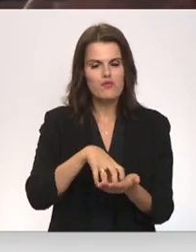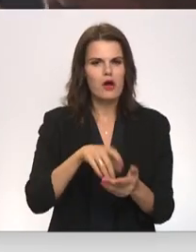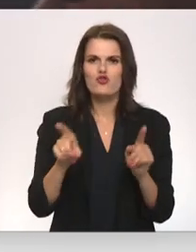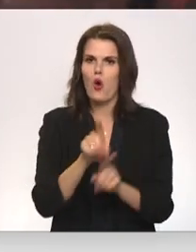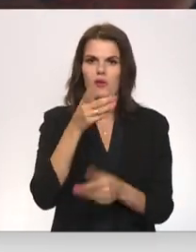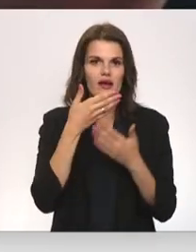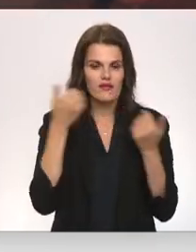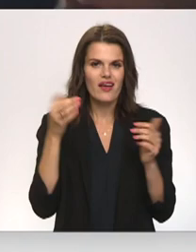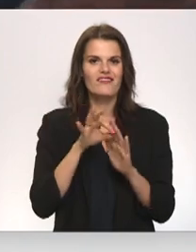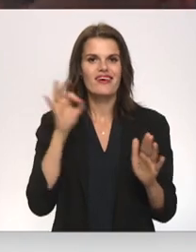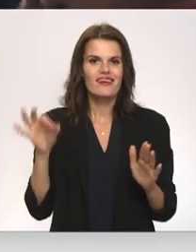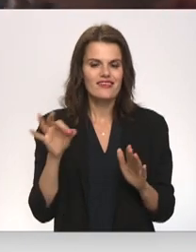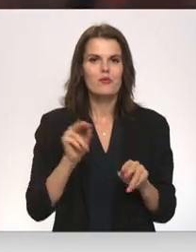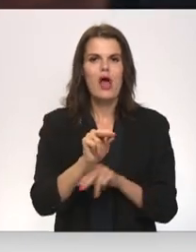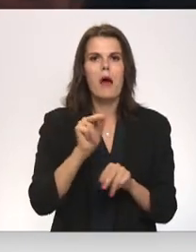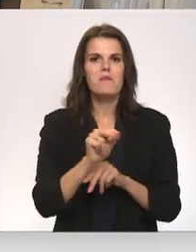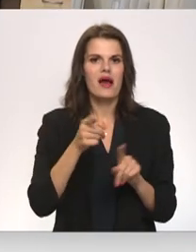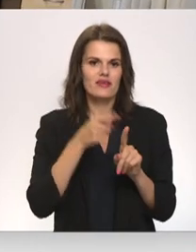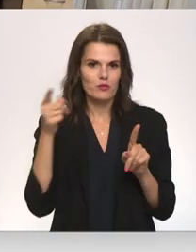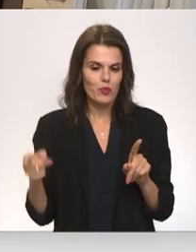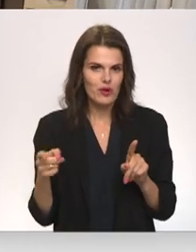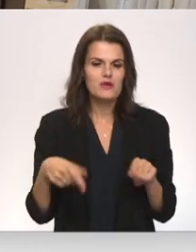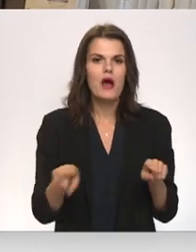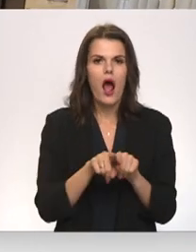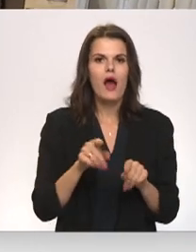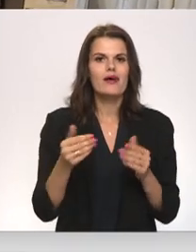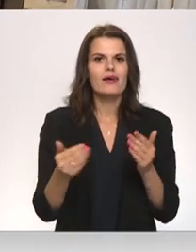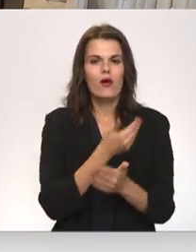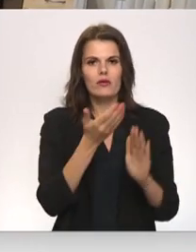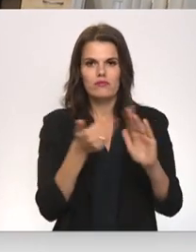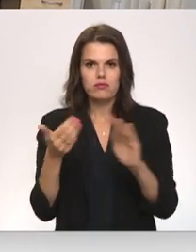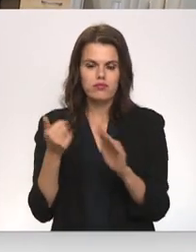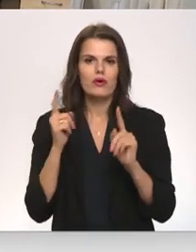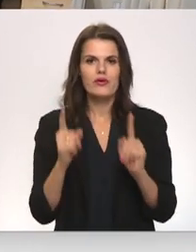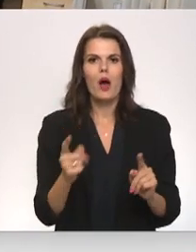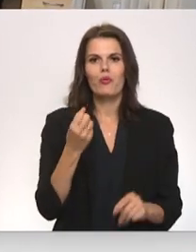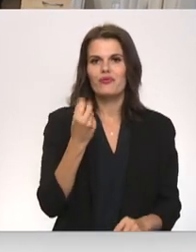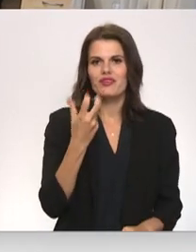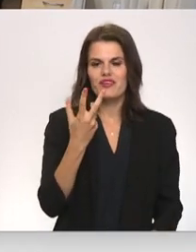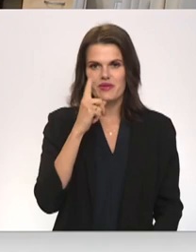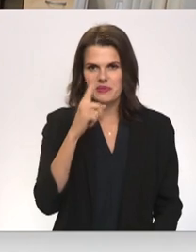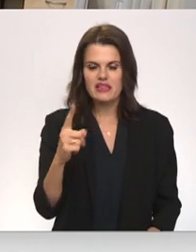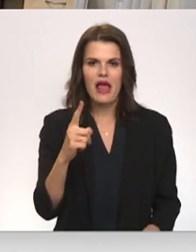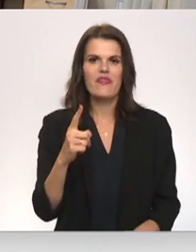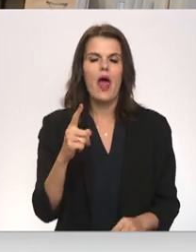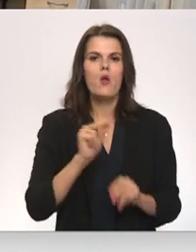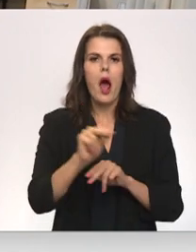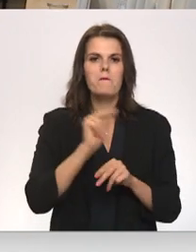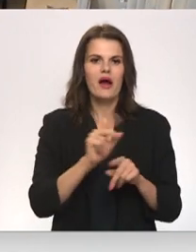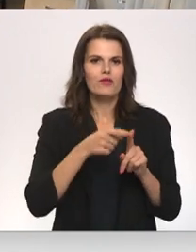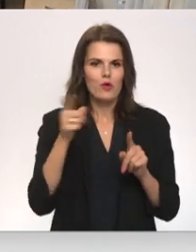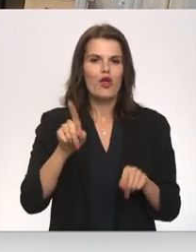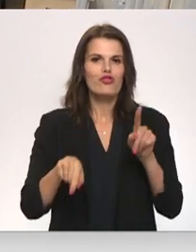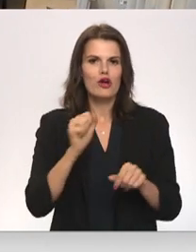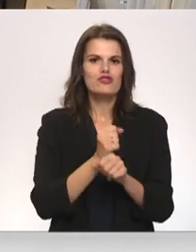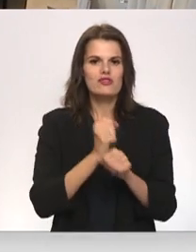obligāta, izņemot apmācību posmus. Arī jauniesauktiem jāaiziet šis 13 nedēļu apmācību posms, kur varbūt tās arī dažas darba dienas